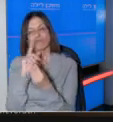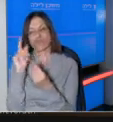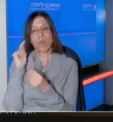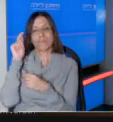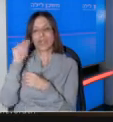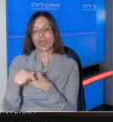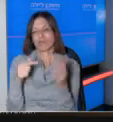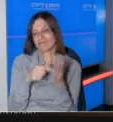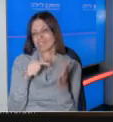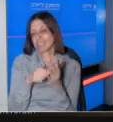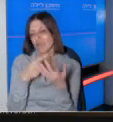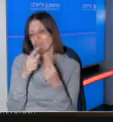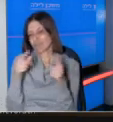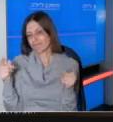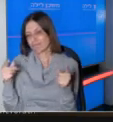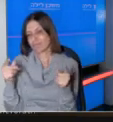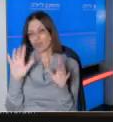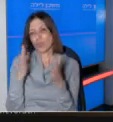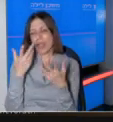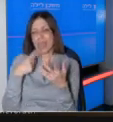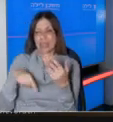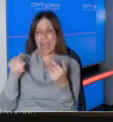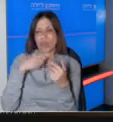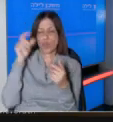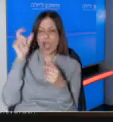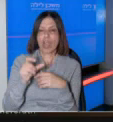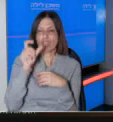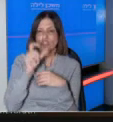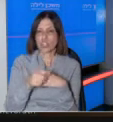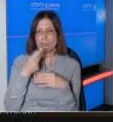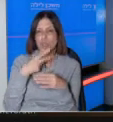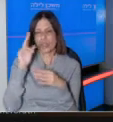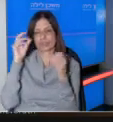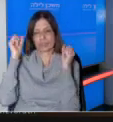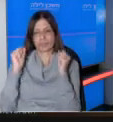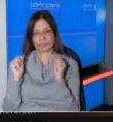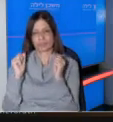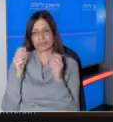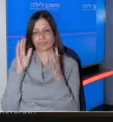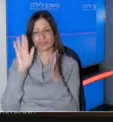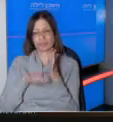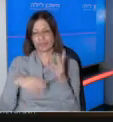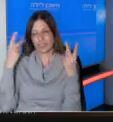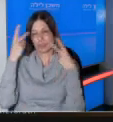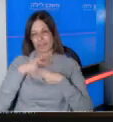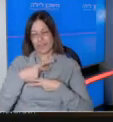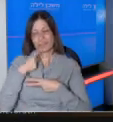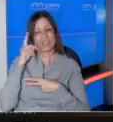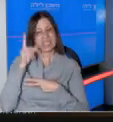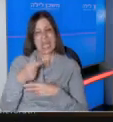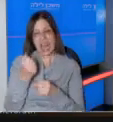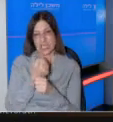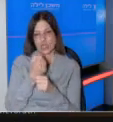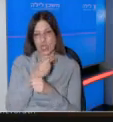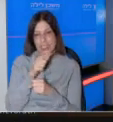מגיעות בגלל סיבה כזאת או אחרת, שאולי אנחנו, האנשים היותר מבוססים, פחות מבינים, ואנחנו צריכים לעשות